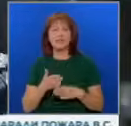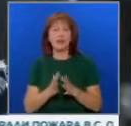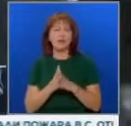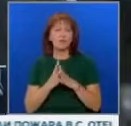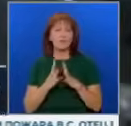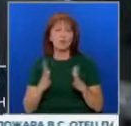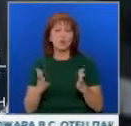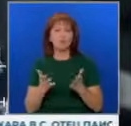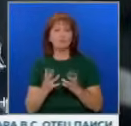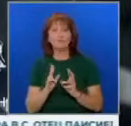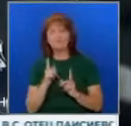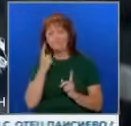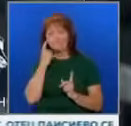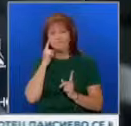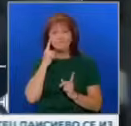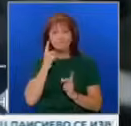как да ви кажа,